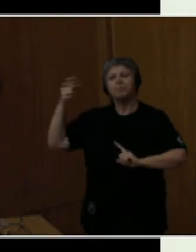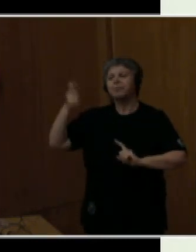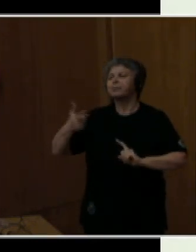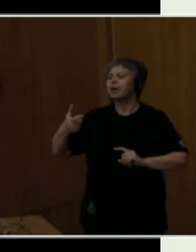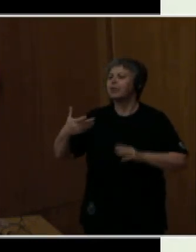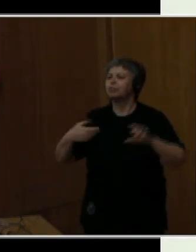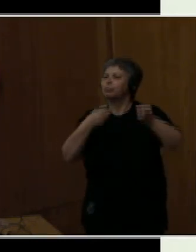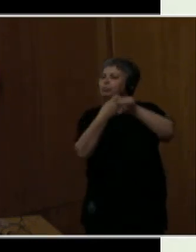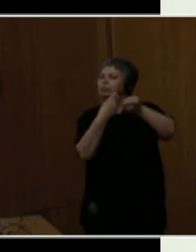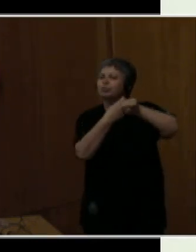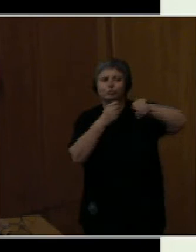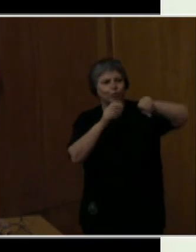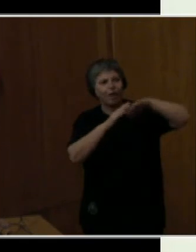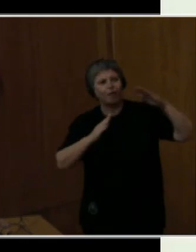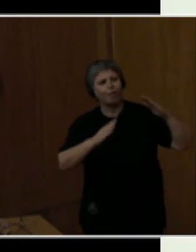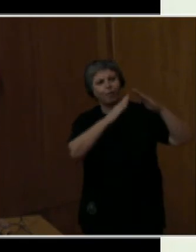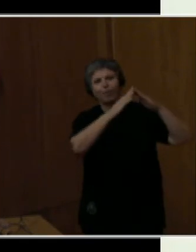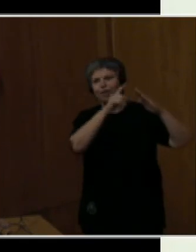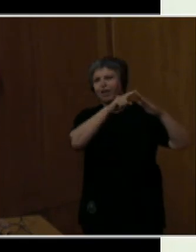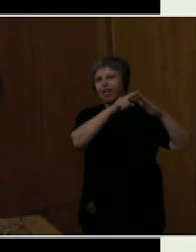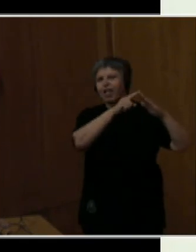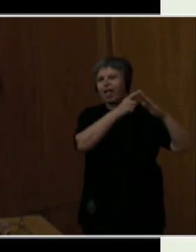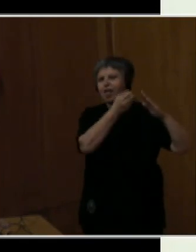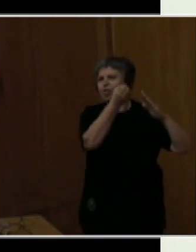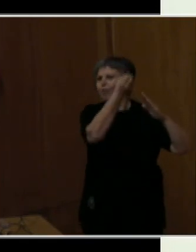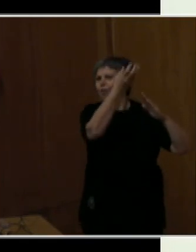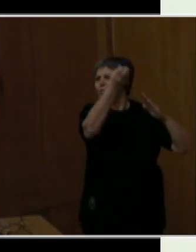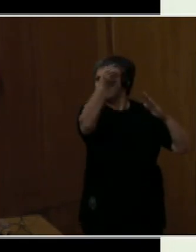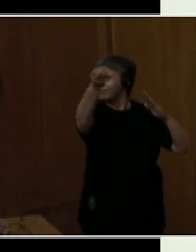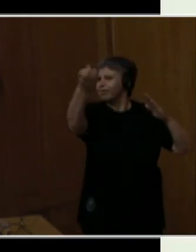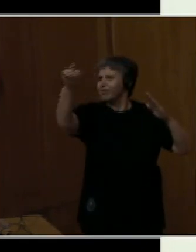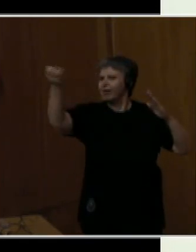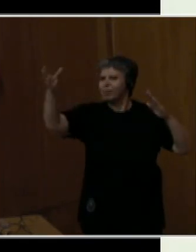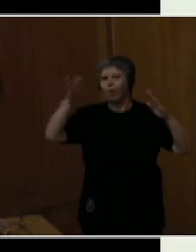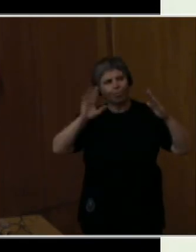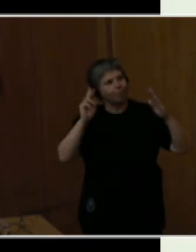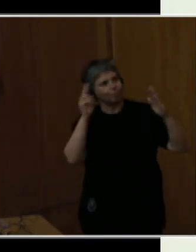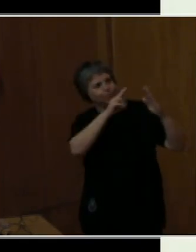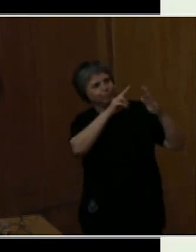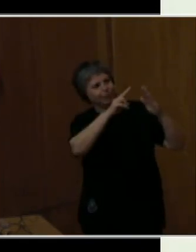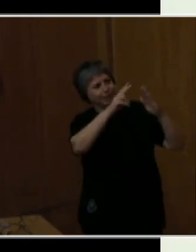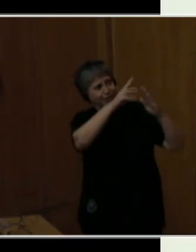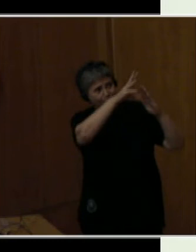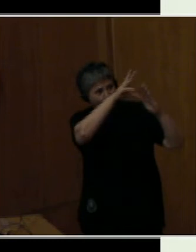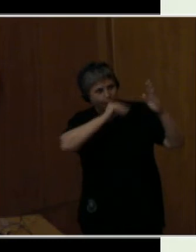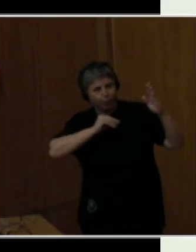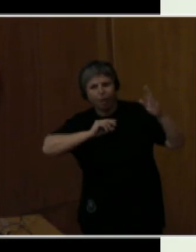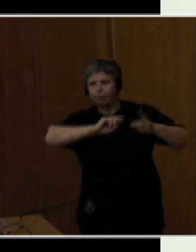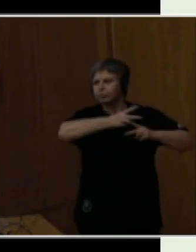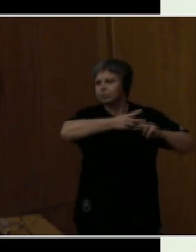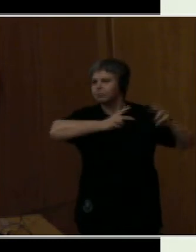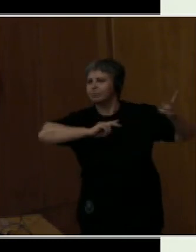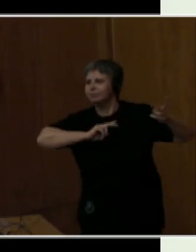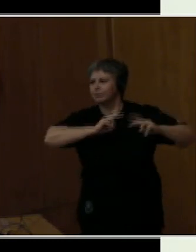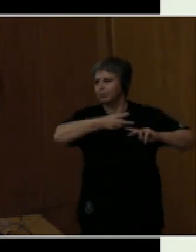σε βουνά, που ήταν εμφανή από πολλές τοποθεσίες. Η χρήση κατά κύριο λόγο ήταν για